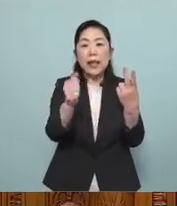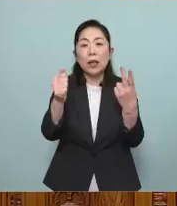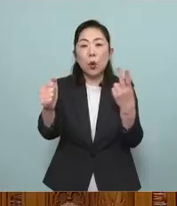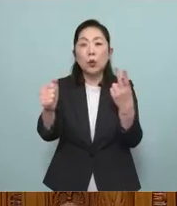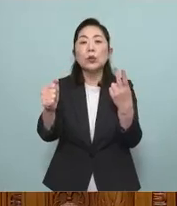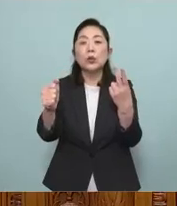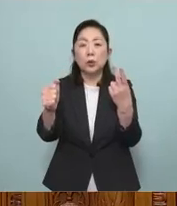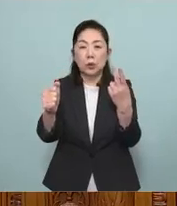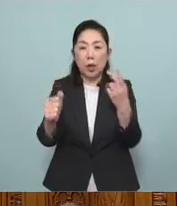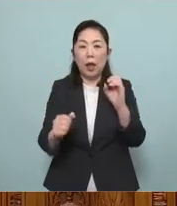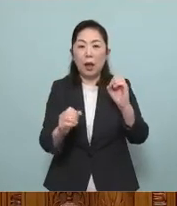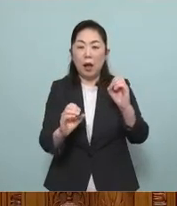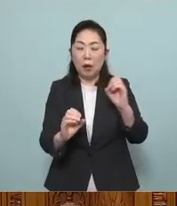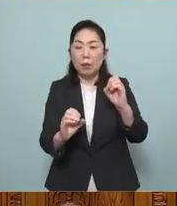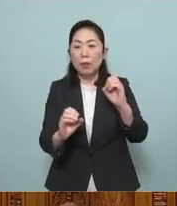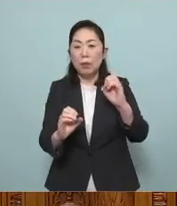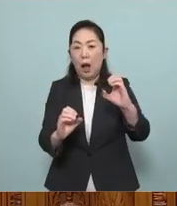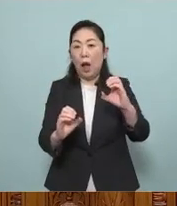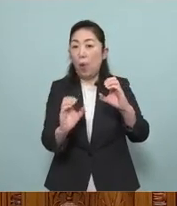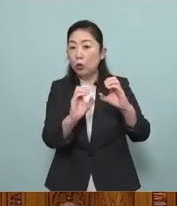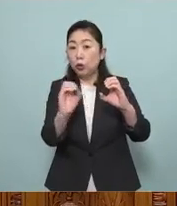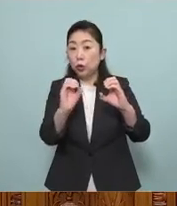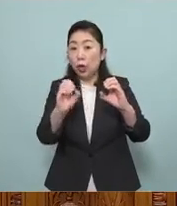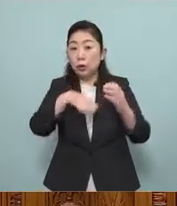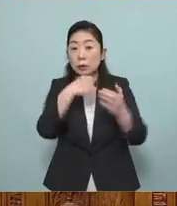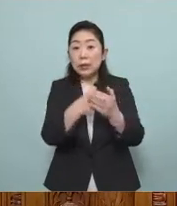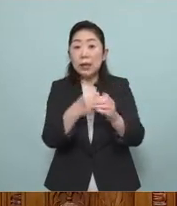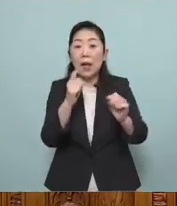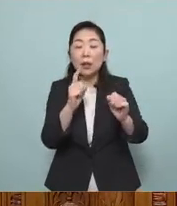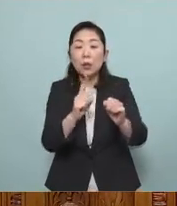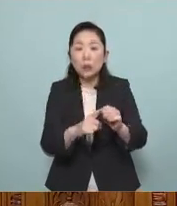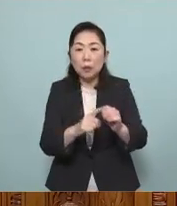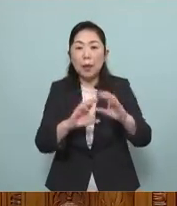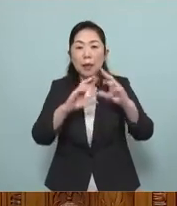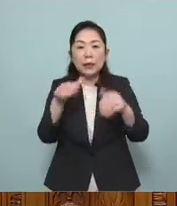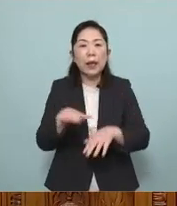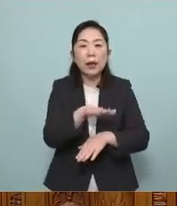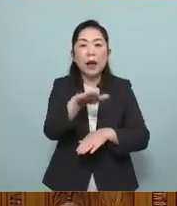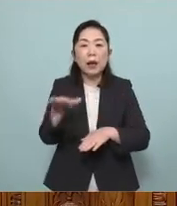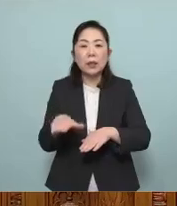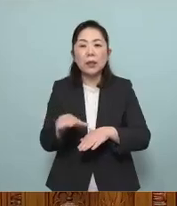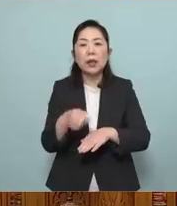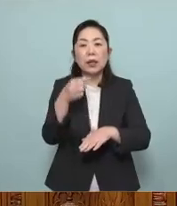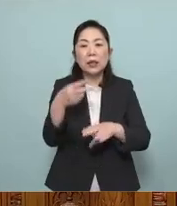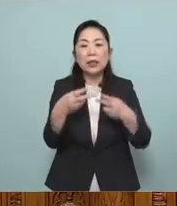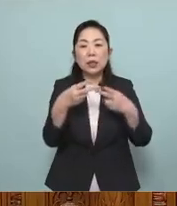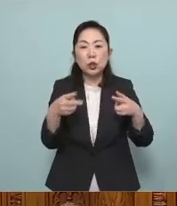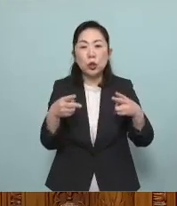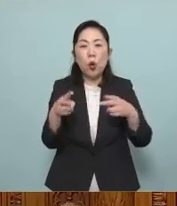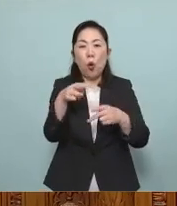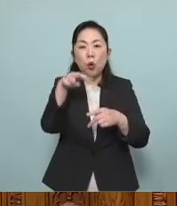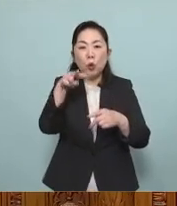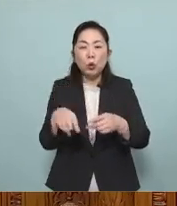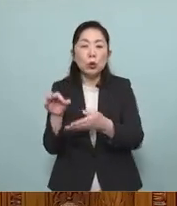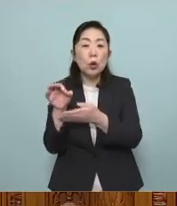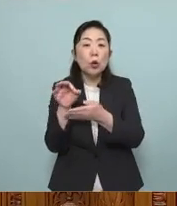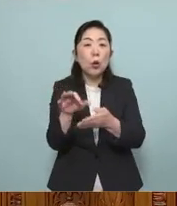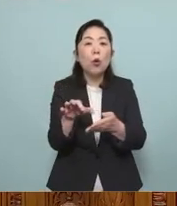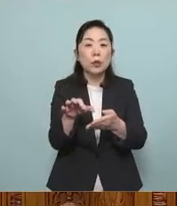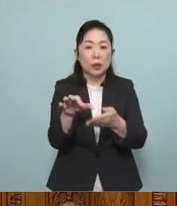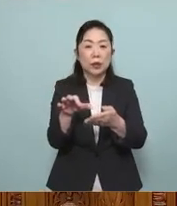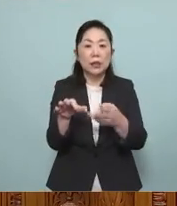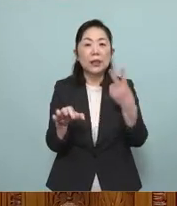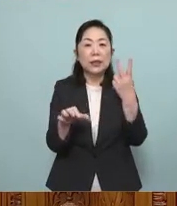ーボンニュートラル実現には、世界全体で年間1兆ドルの投資を2030